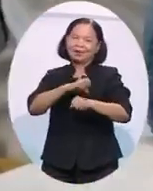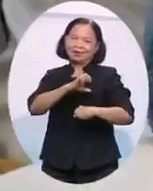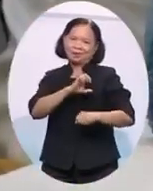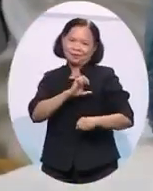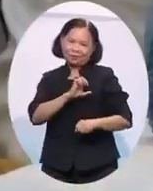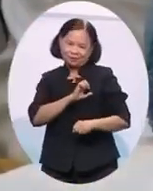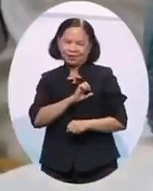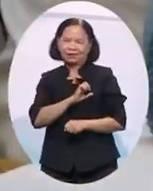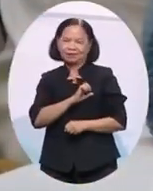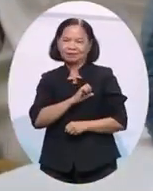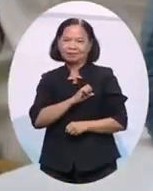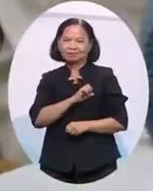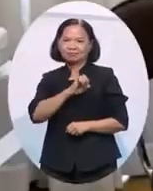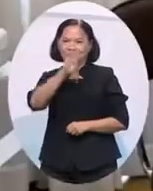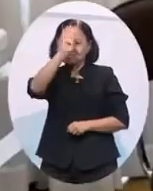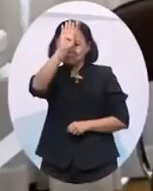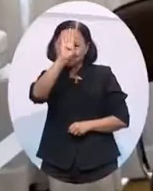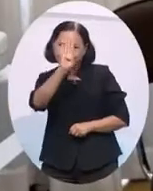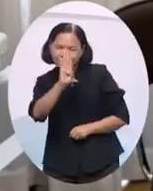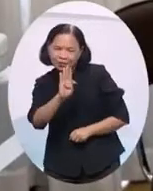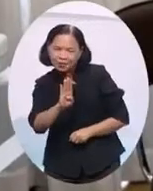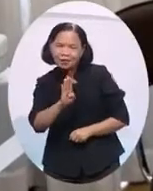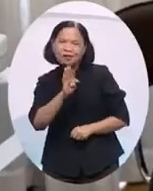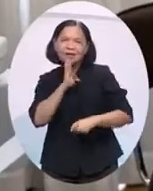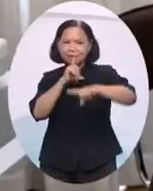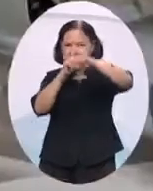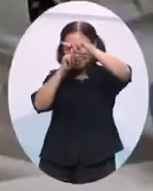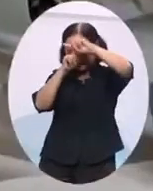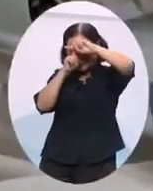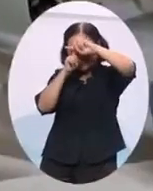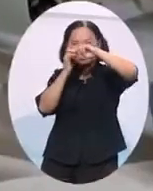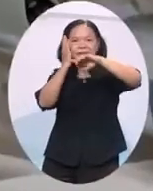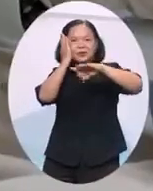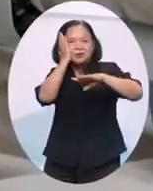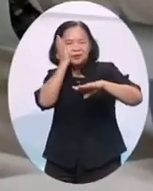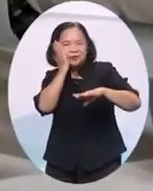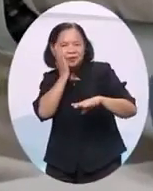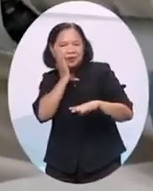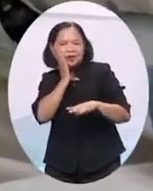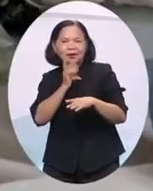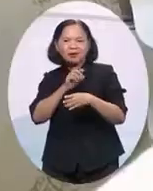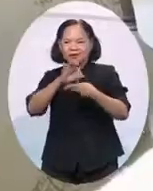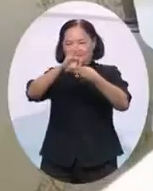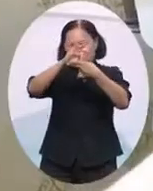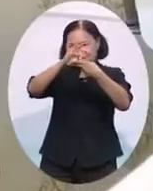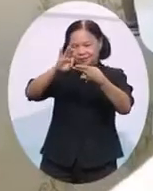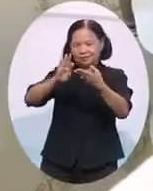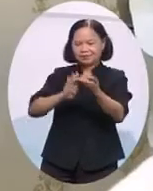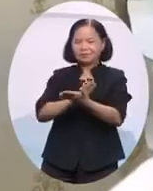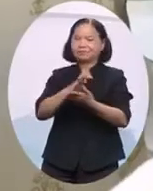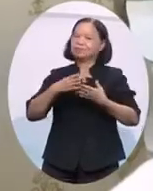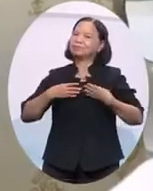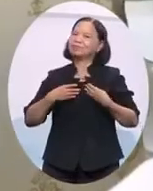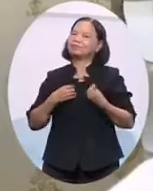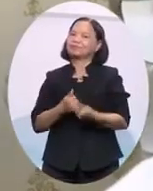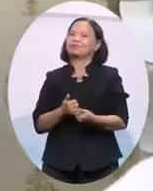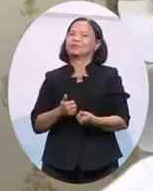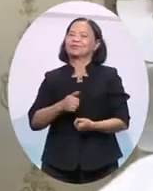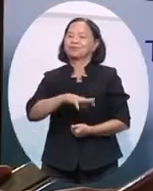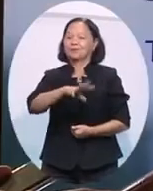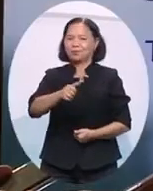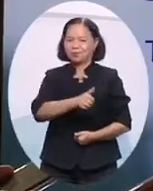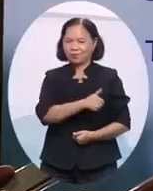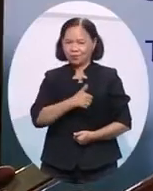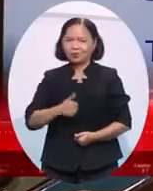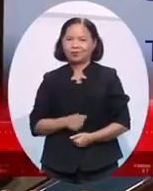hiện. Việc đào tạo bài bản chuyên sâu cho các bác sĩ thẩm mỹ với xu hướng này là vấn đề được đặt ra để đảm bảo an toàn cho người sử dụng.